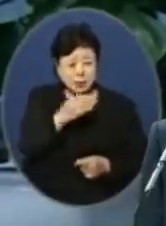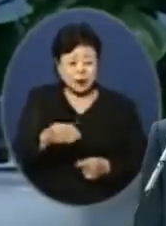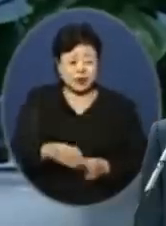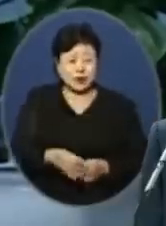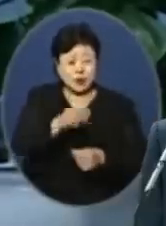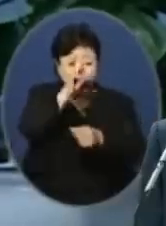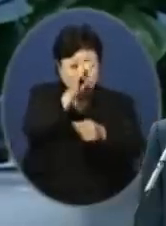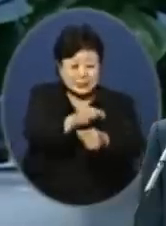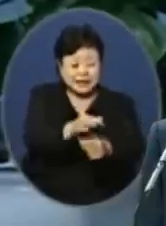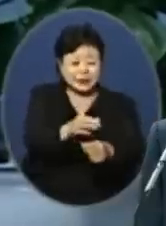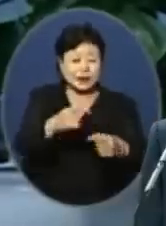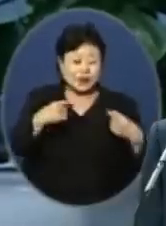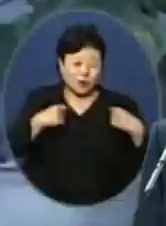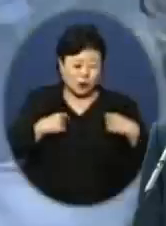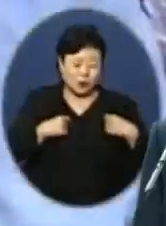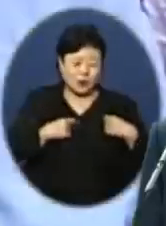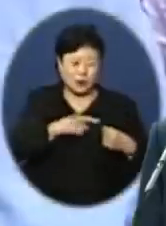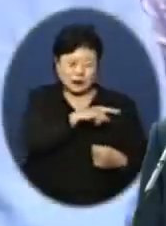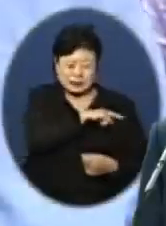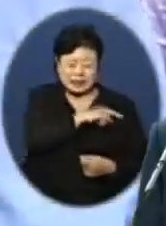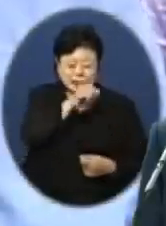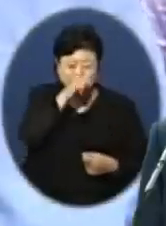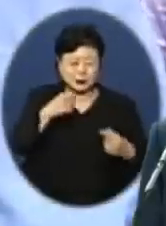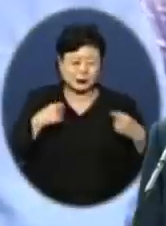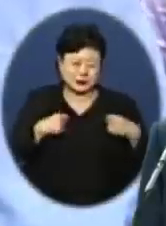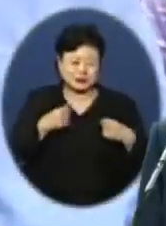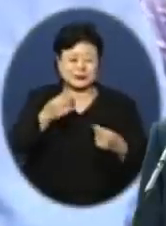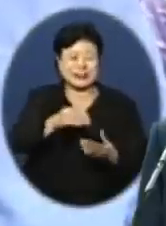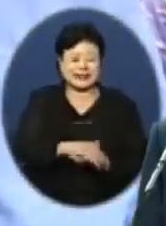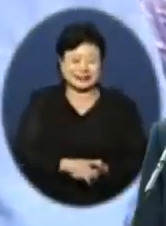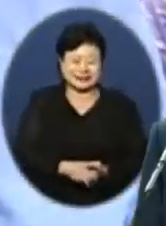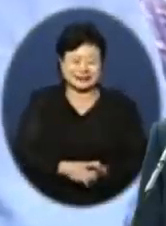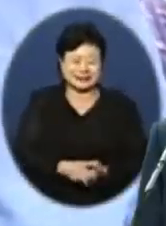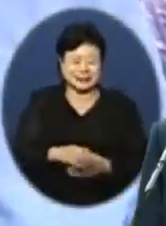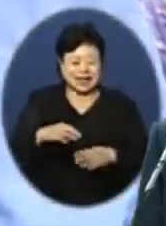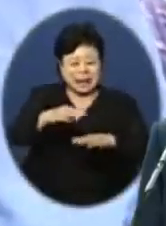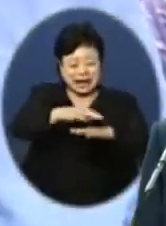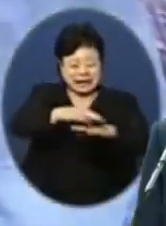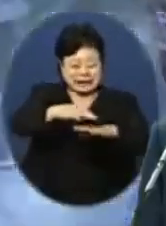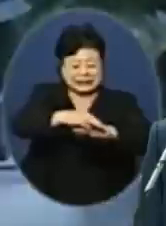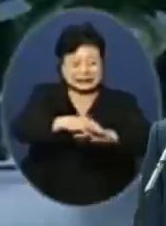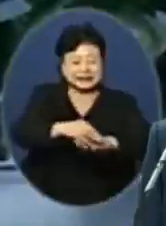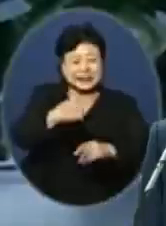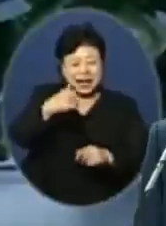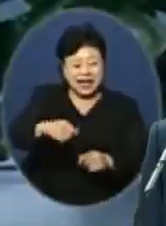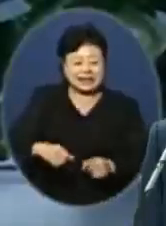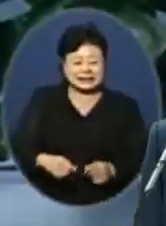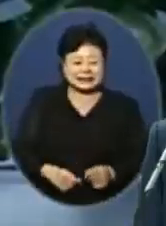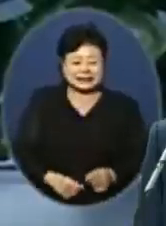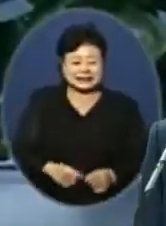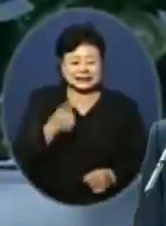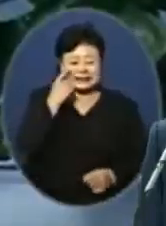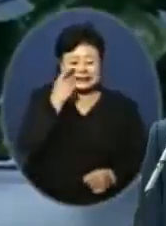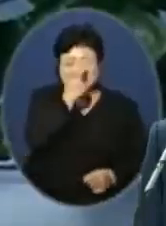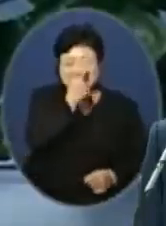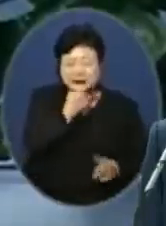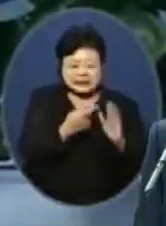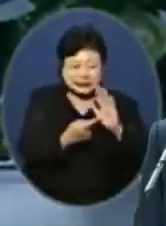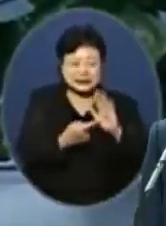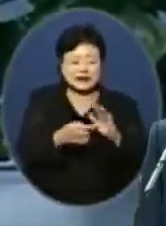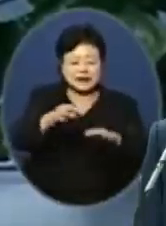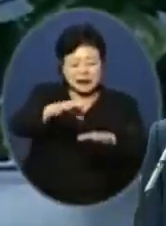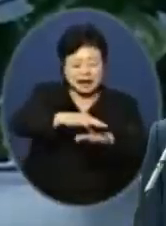값주고 산 옷이 제일 좋은 옷입니다. 손에 가락지를 끼우는 것은 아들이 되면 아들이 됐던